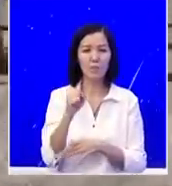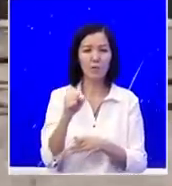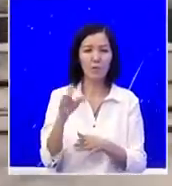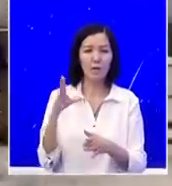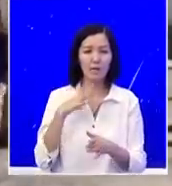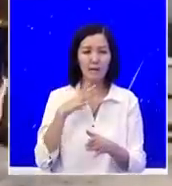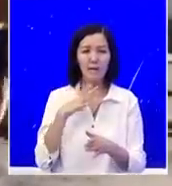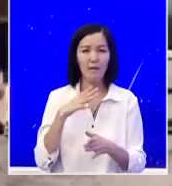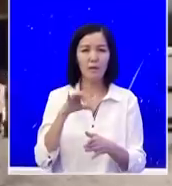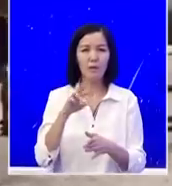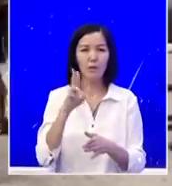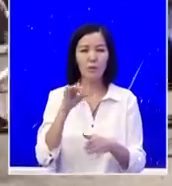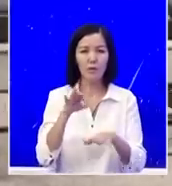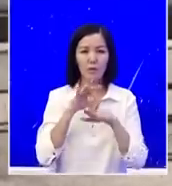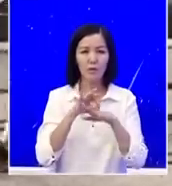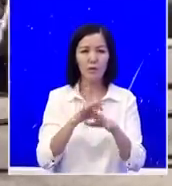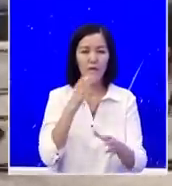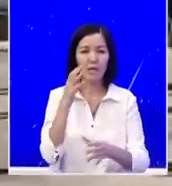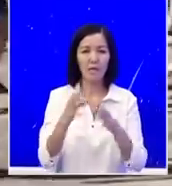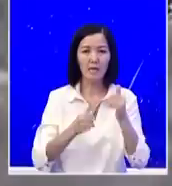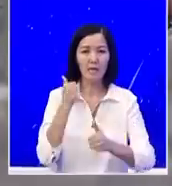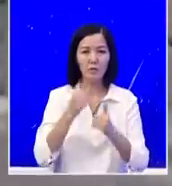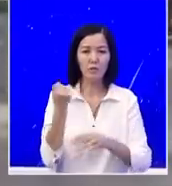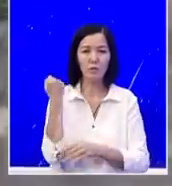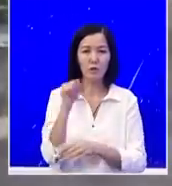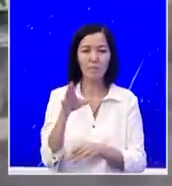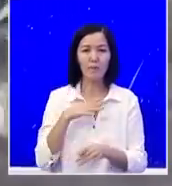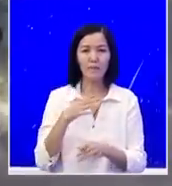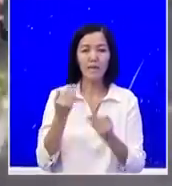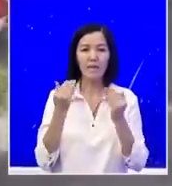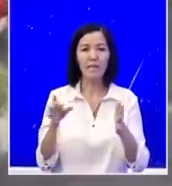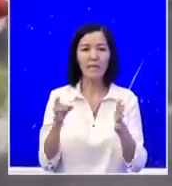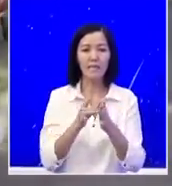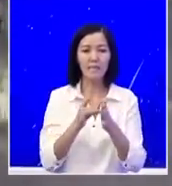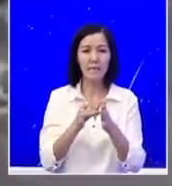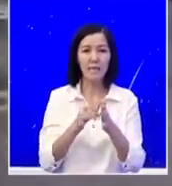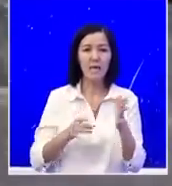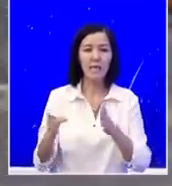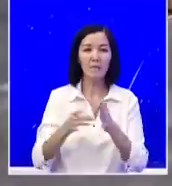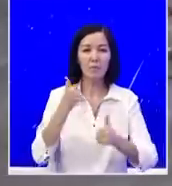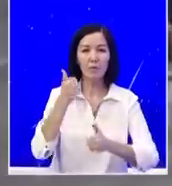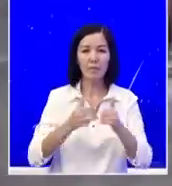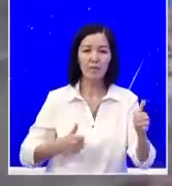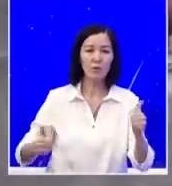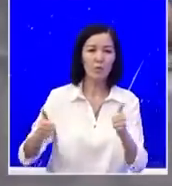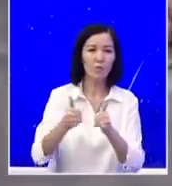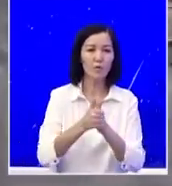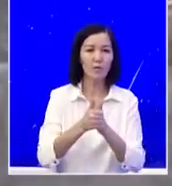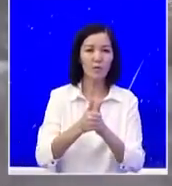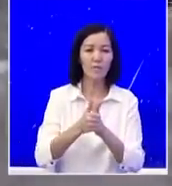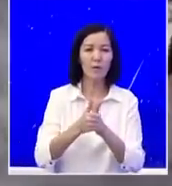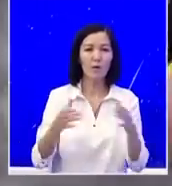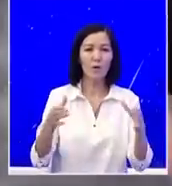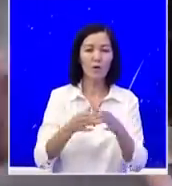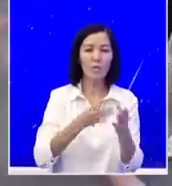Сонымен қатар Түркістанда ұйымдастырылған халықаралық турнирдің жеңімпазы болды. Ендігі мақсат республикалық бәсекеде топ жарып, ел құрамасында